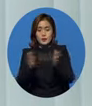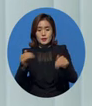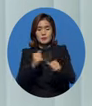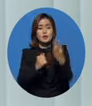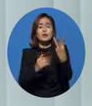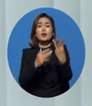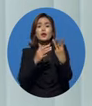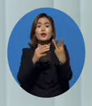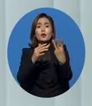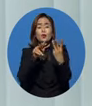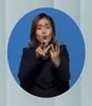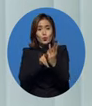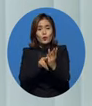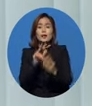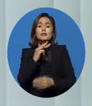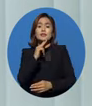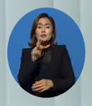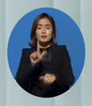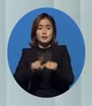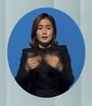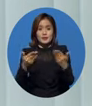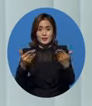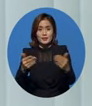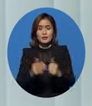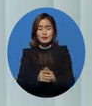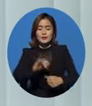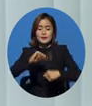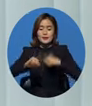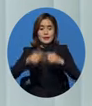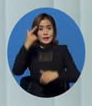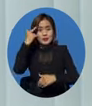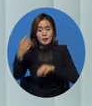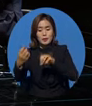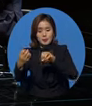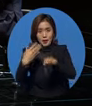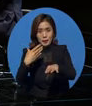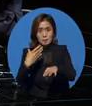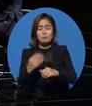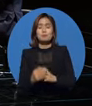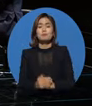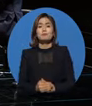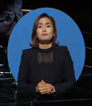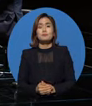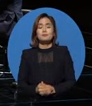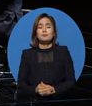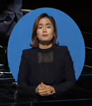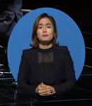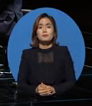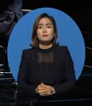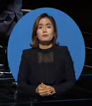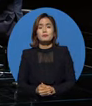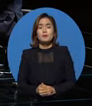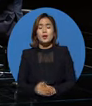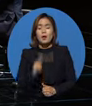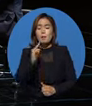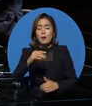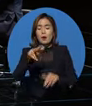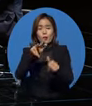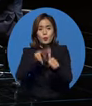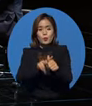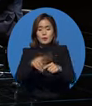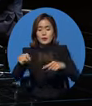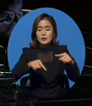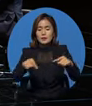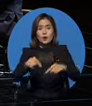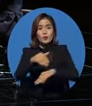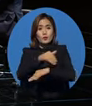후보가 차례로 7 번씩 주도권을 갖고 자유롭게 질문하고 답변을 듣는 시간입니다 앞서 발표한 후보들의 정책과